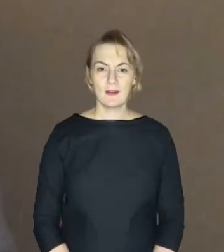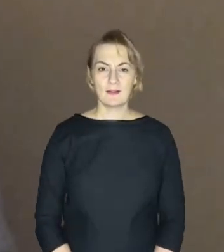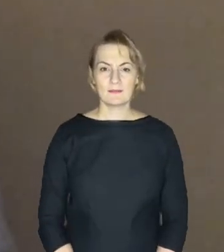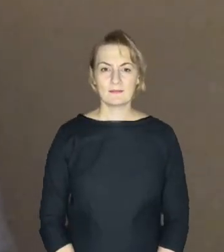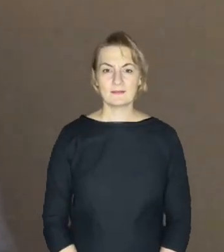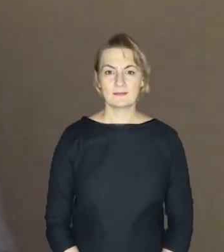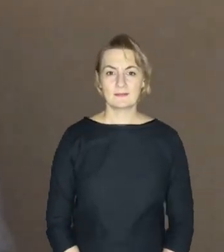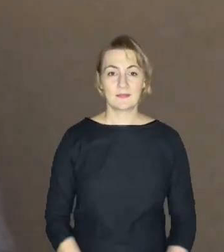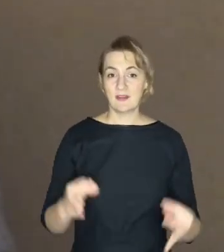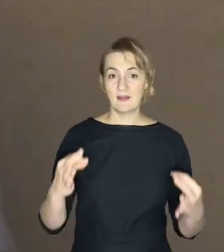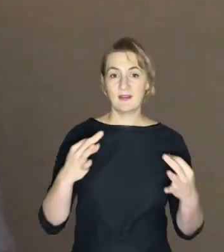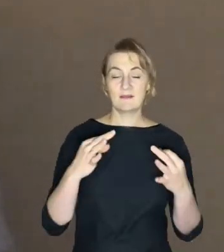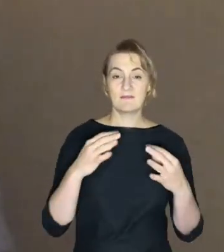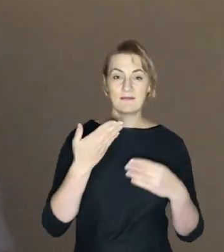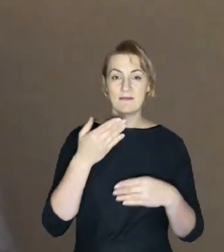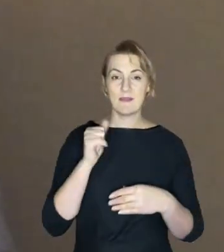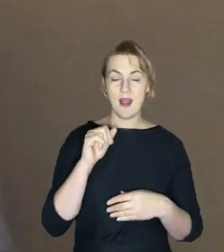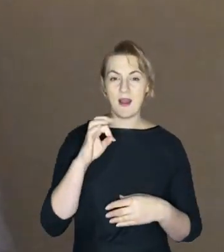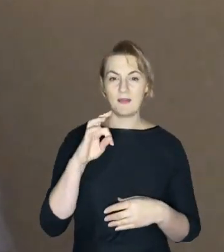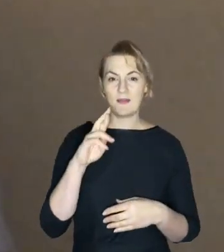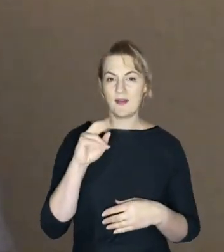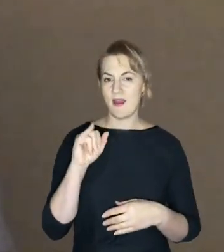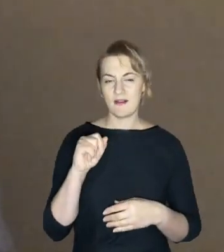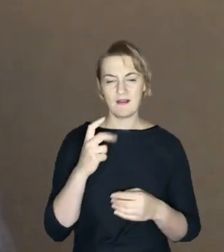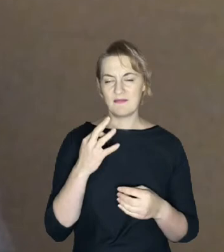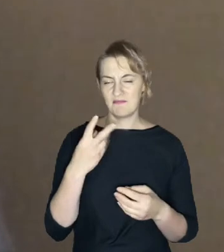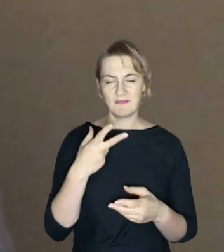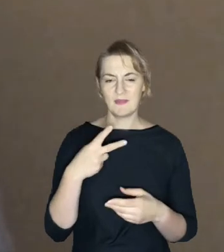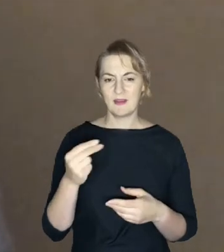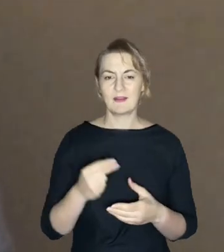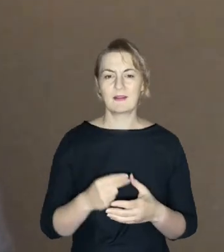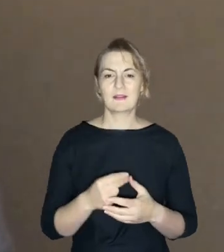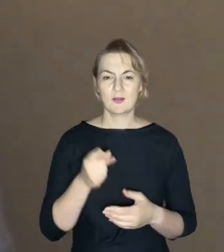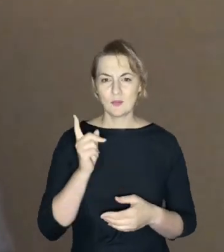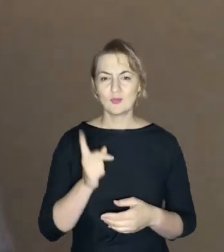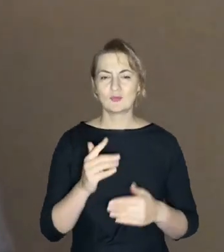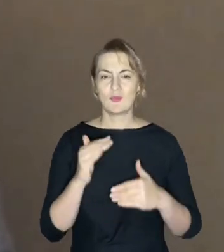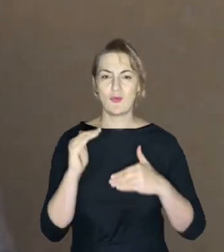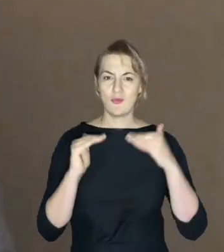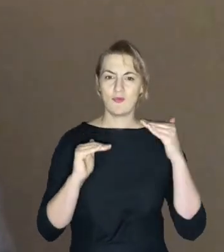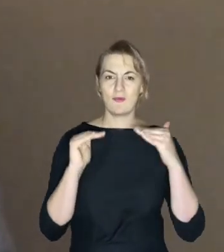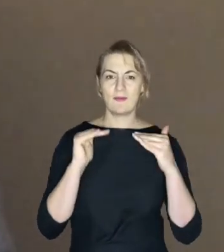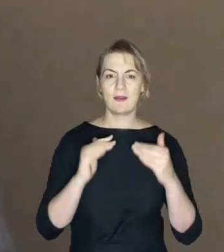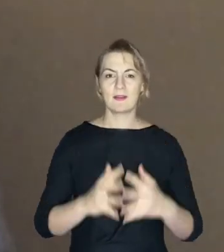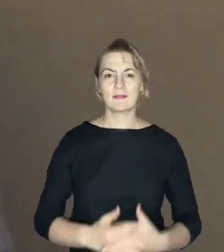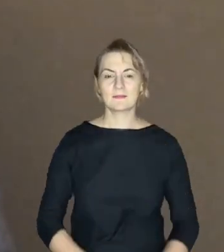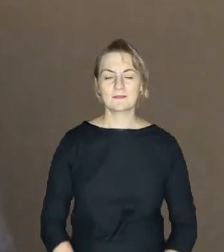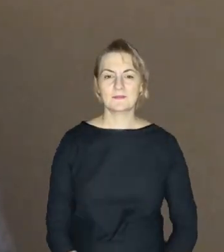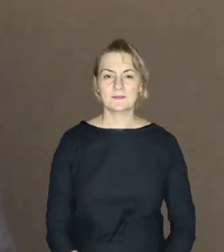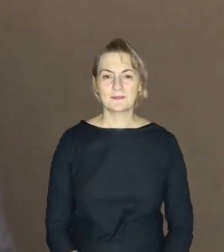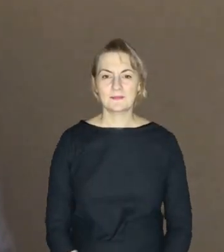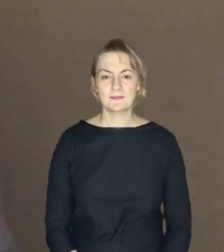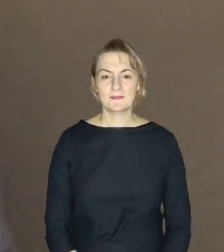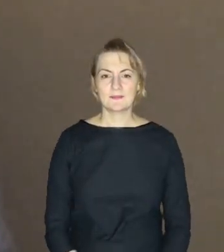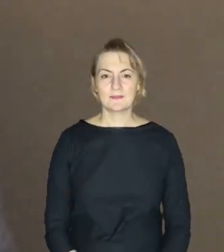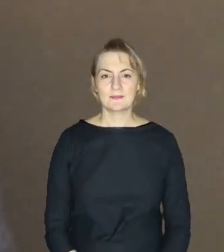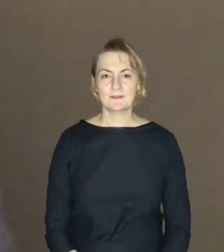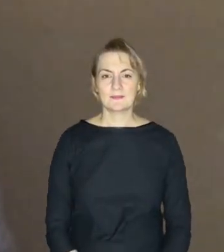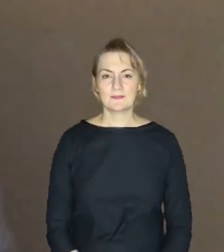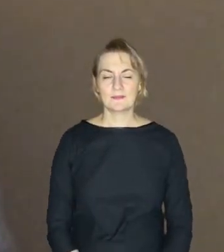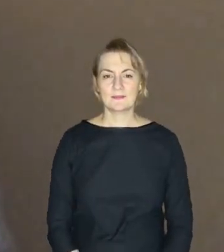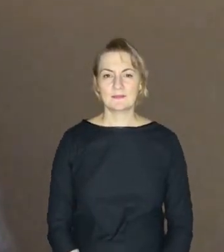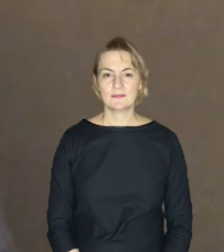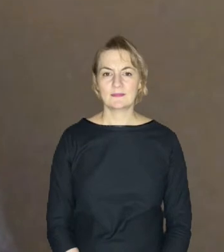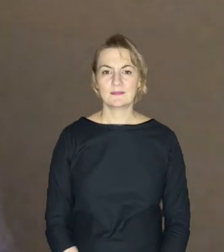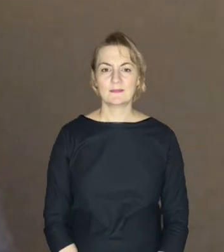ma nastąpić, tak, tylko musi nastąpić zupełnie jakaś inna forma relacji między tymi